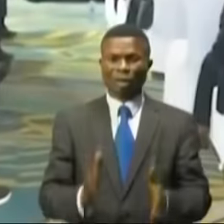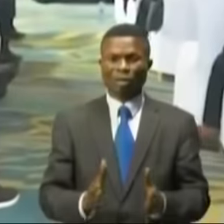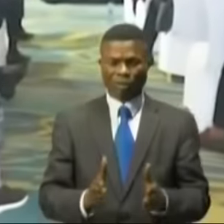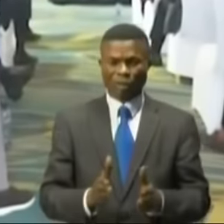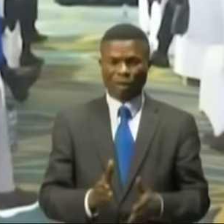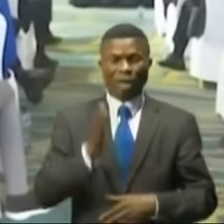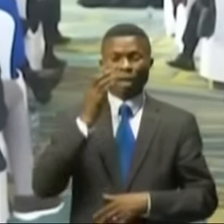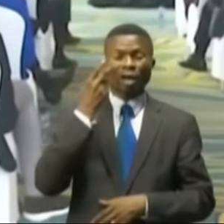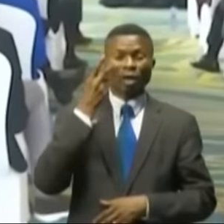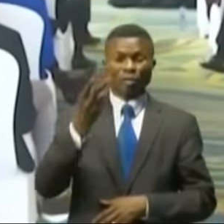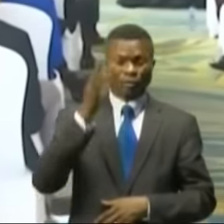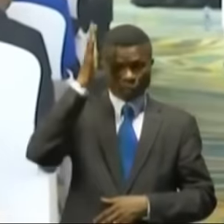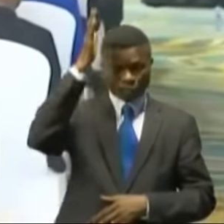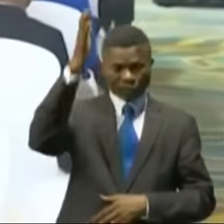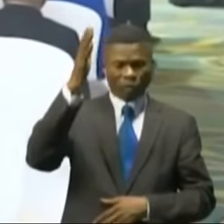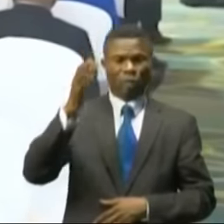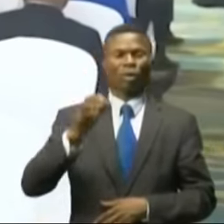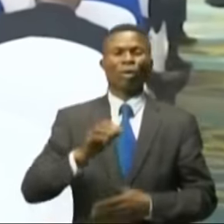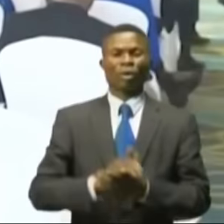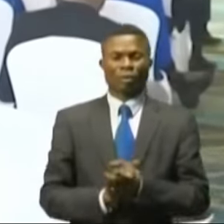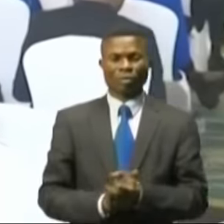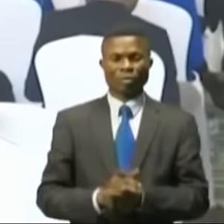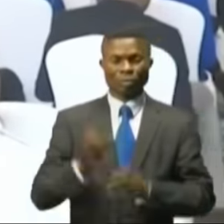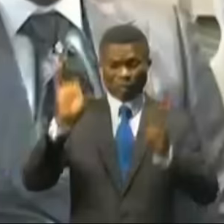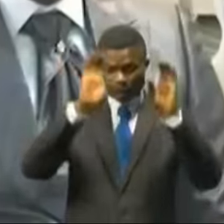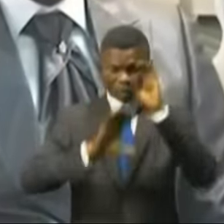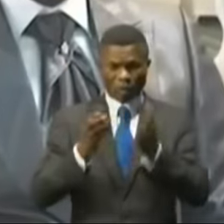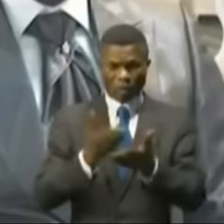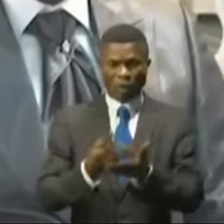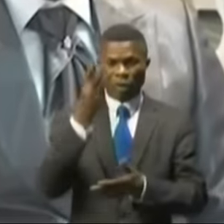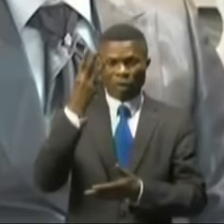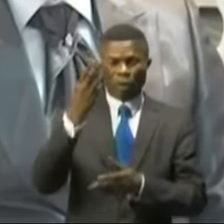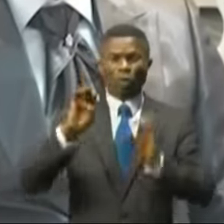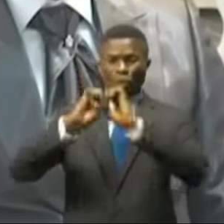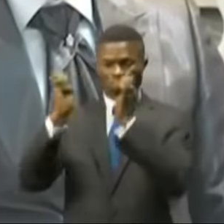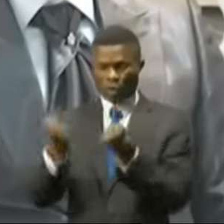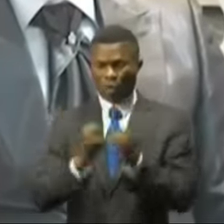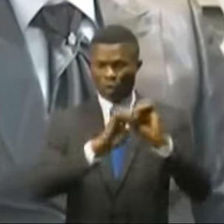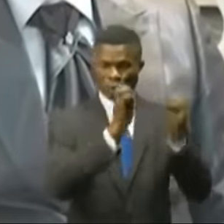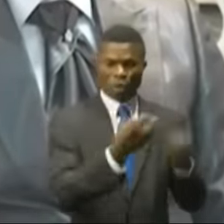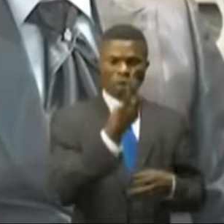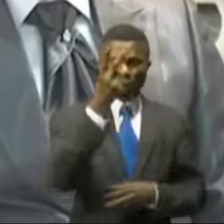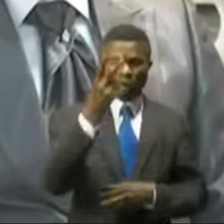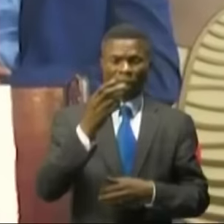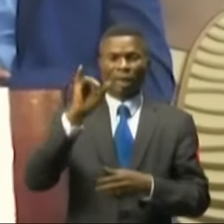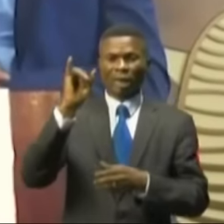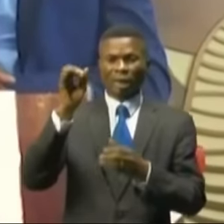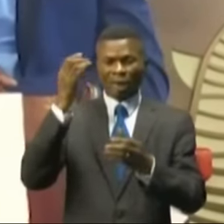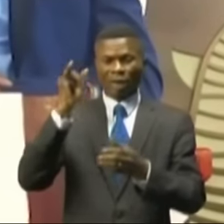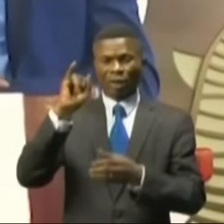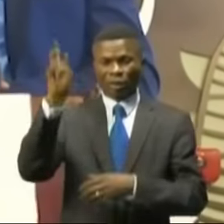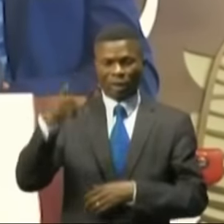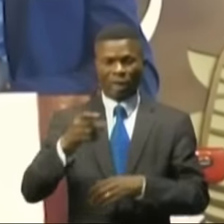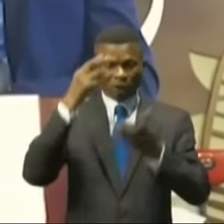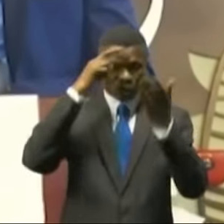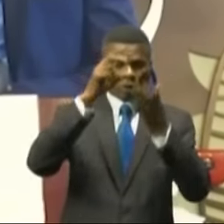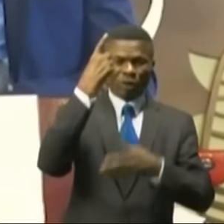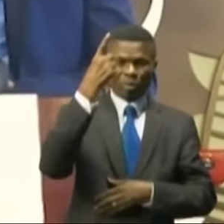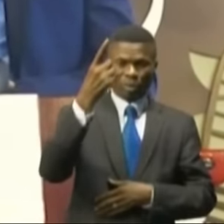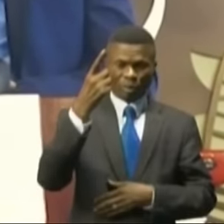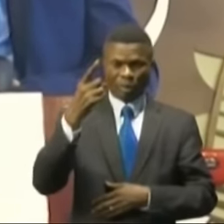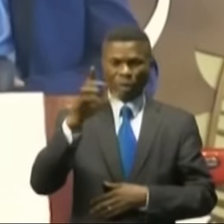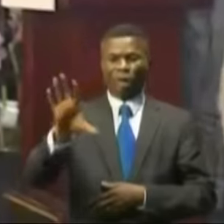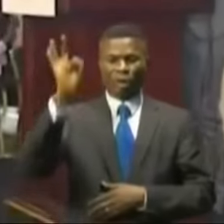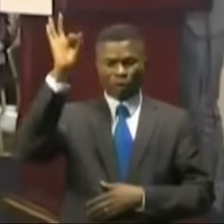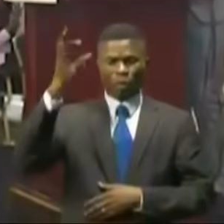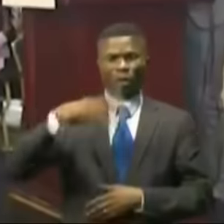À l'issue de cette bataille scientifique acharnée, 3 équipes, dont 2 de l'ISIPA et 1 de l'UNIKIN, ont été